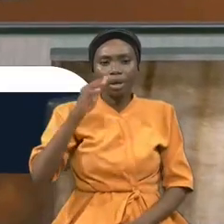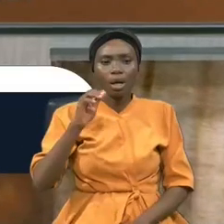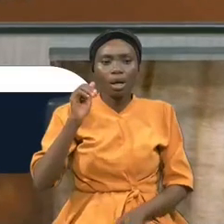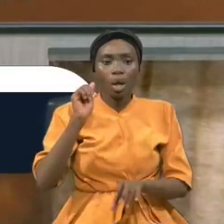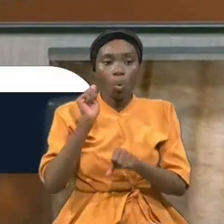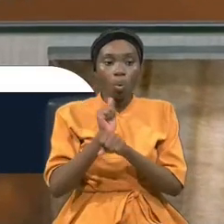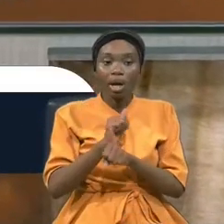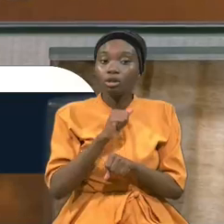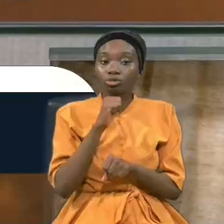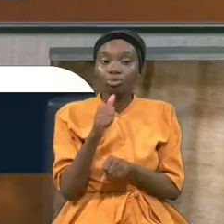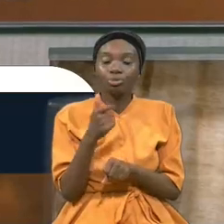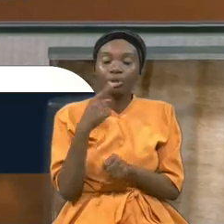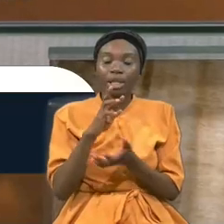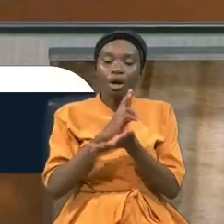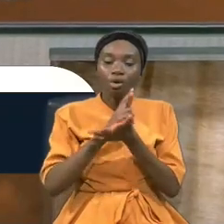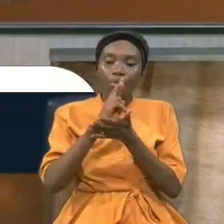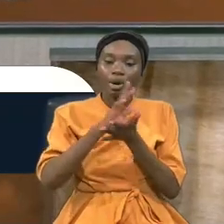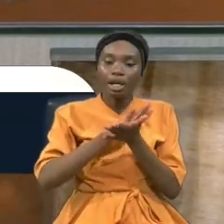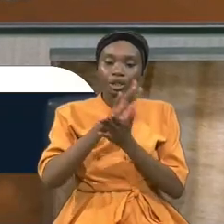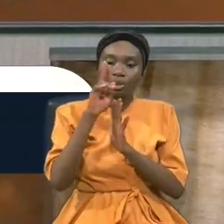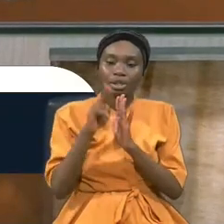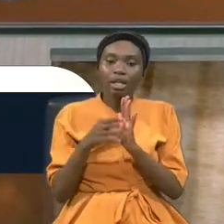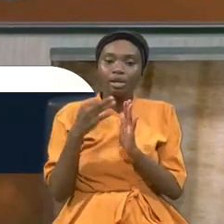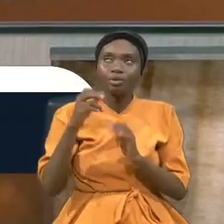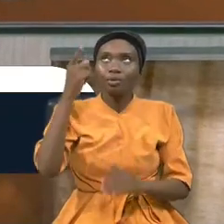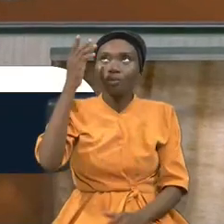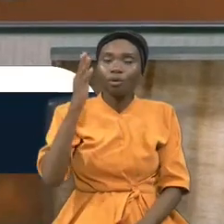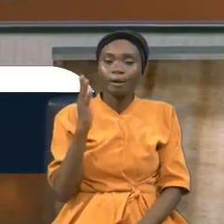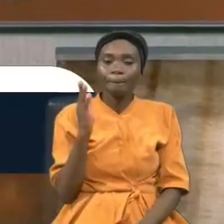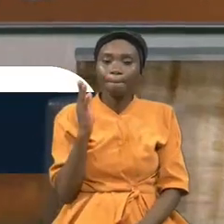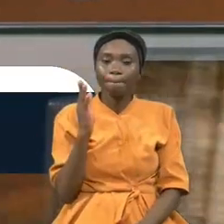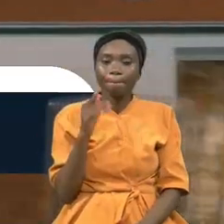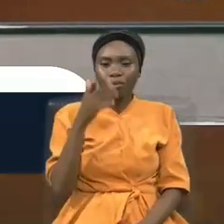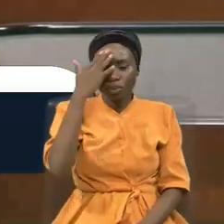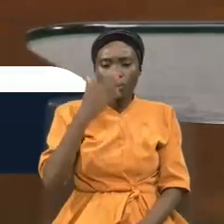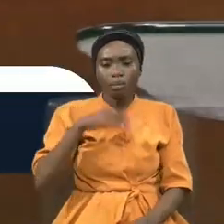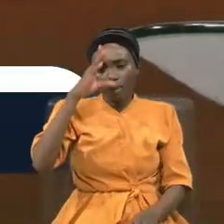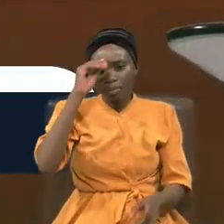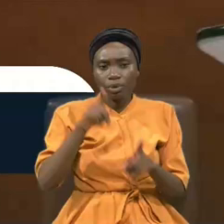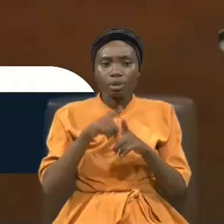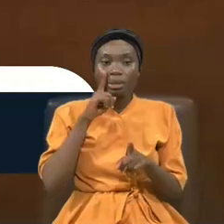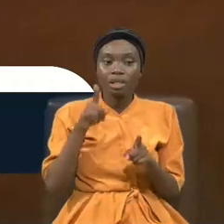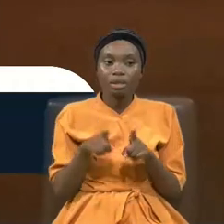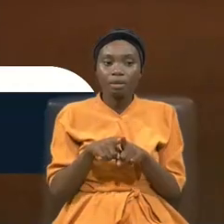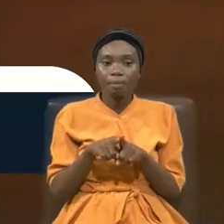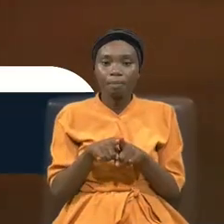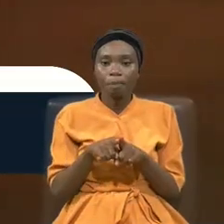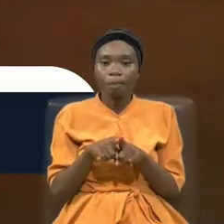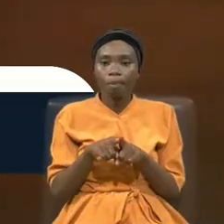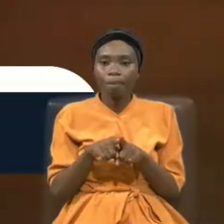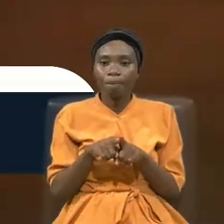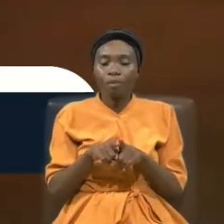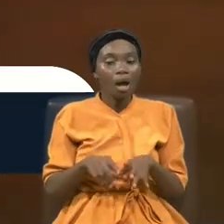n'accomplit pas la justice de Dieu. Frères et sœurs,